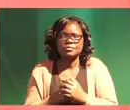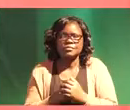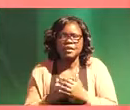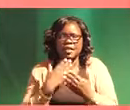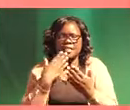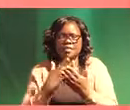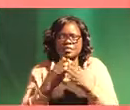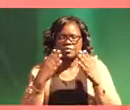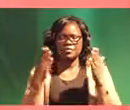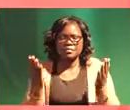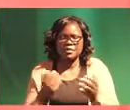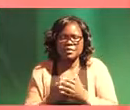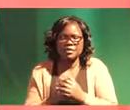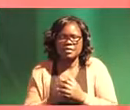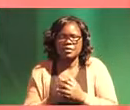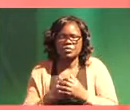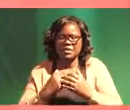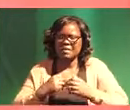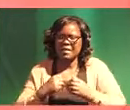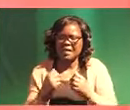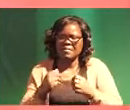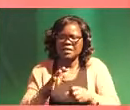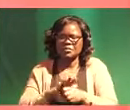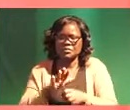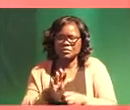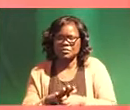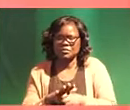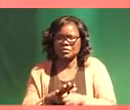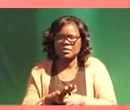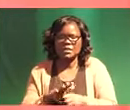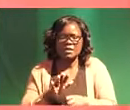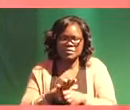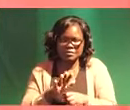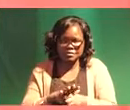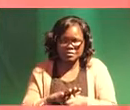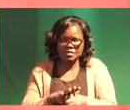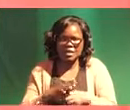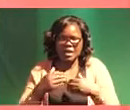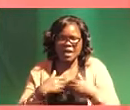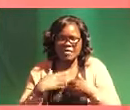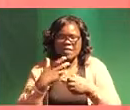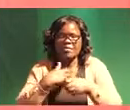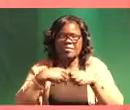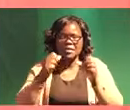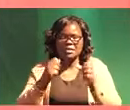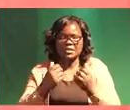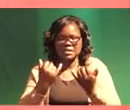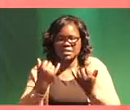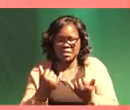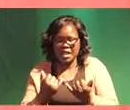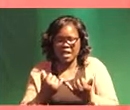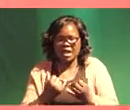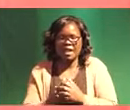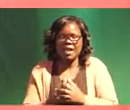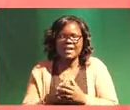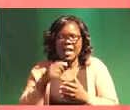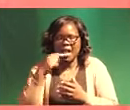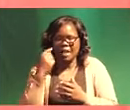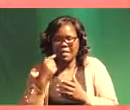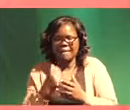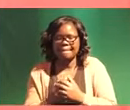Thank you very much. Today I'm very delighted. Leo nimefurahi sana kuwa na president yetu hapa